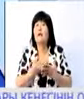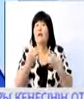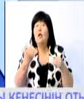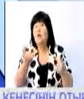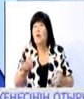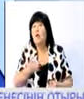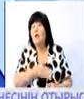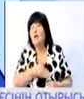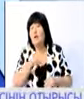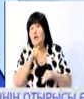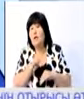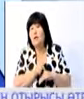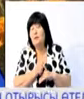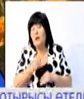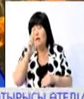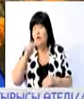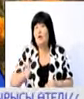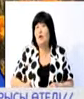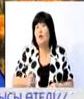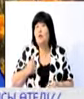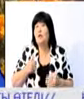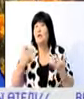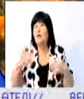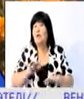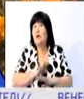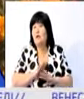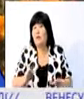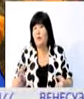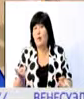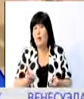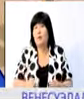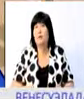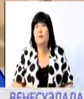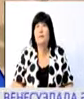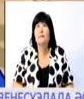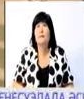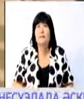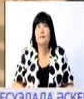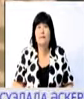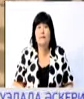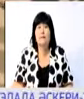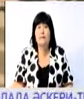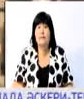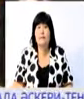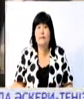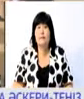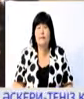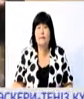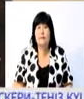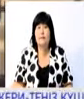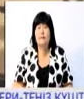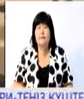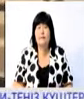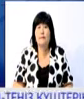соны жанымызбен сезініп елдіктің тұғырын теңселтпеу ләзім. Елдес Әбілда, Бөгенбай Абасилов, Досхан Сәтбай, Қызылорда телеарнасы,